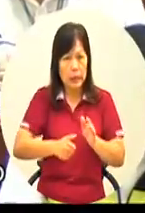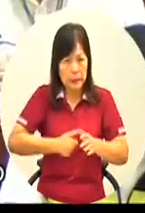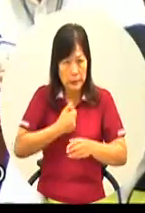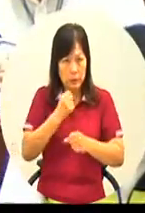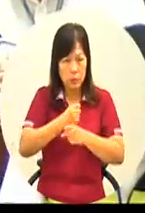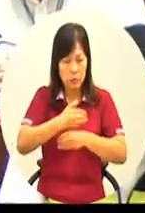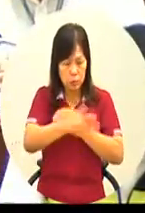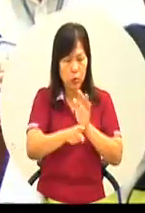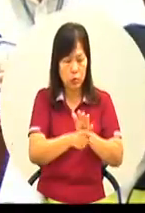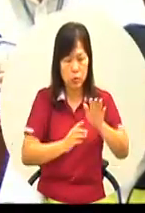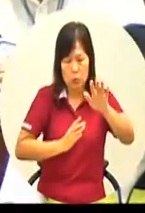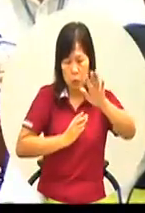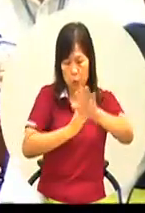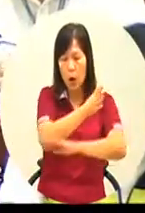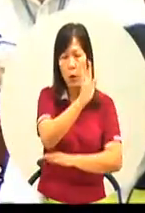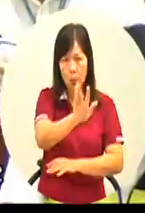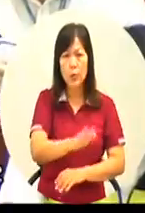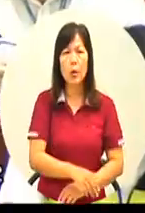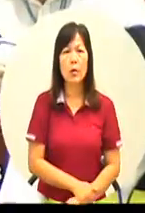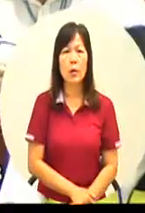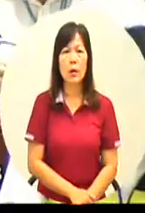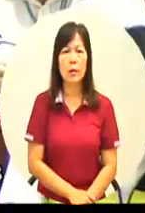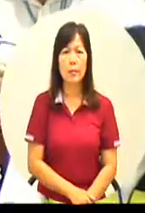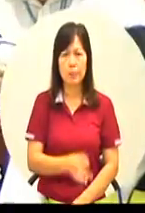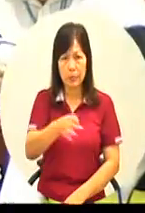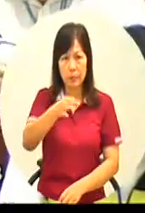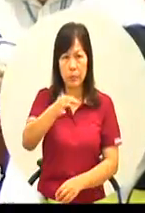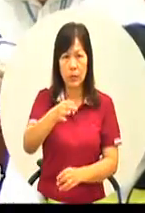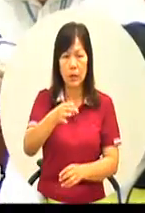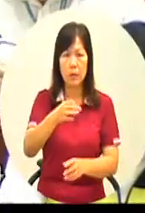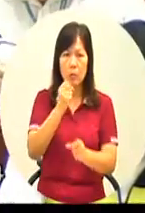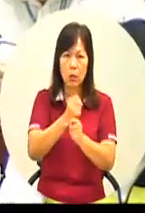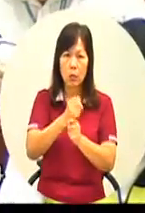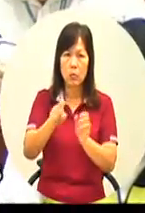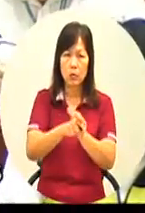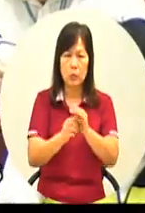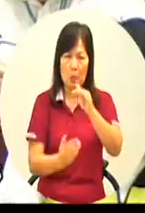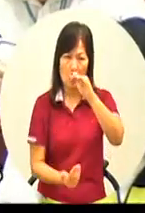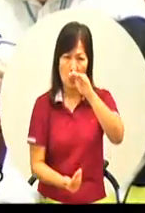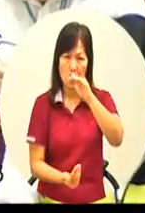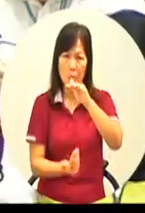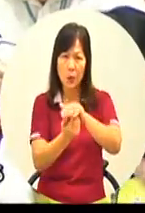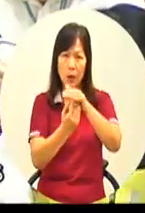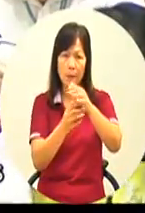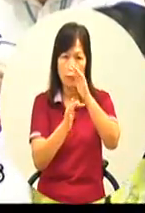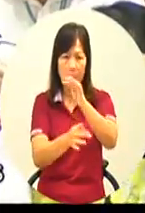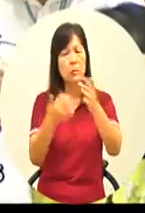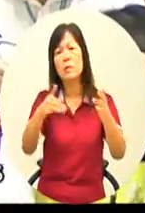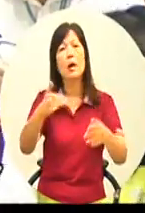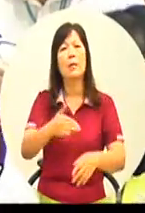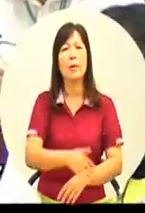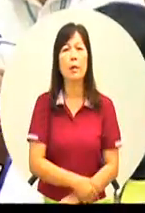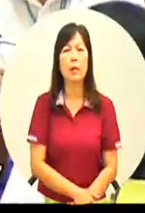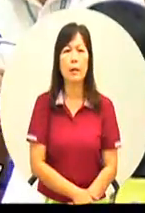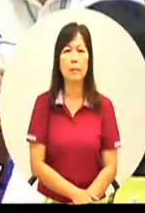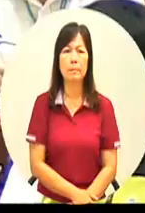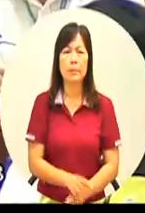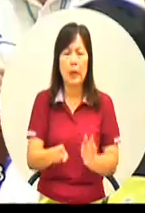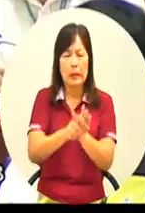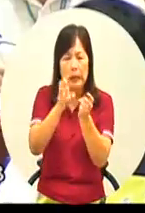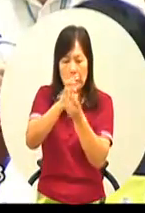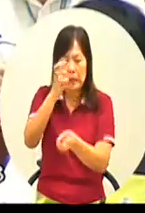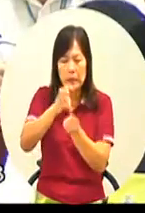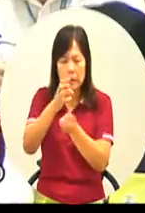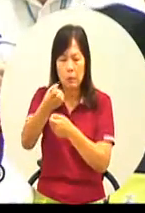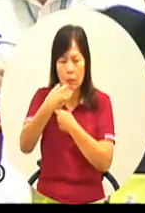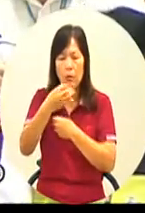是超前，啊，当然以上咧执行率上还没有到达那个标准，是因为有前年的 代志。上前你甲市民查